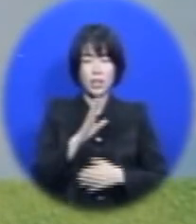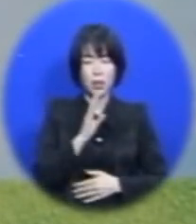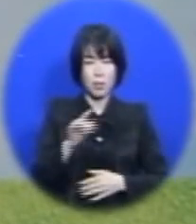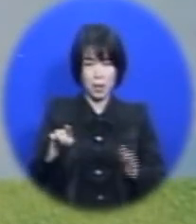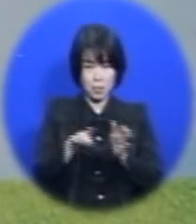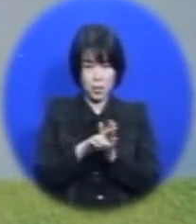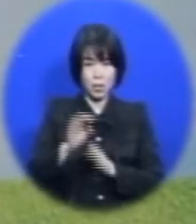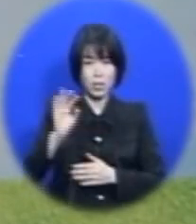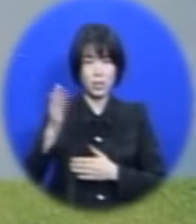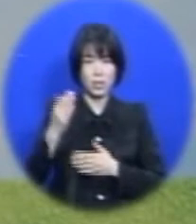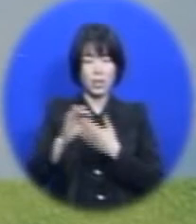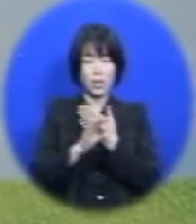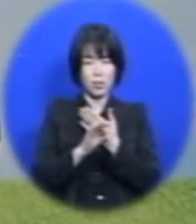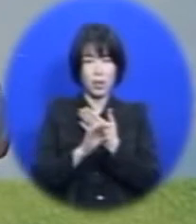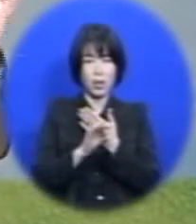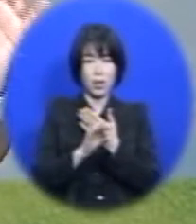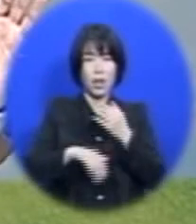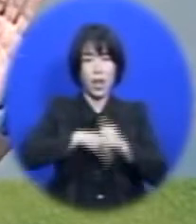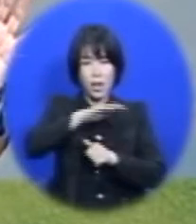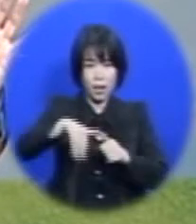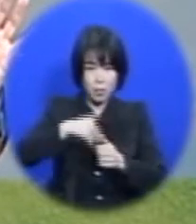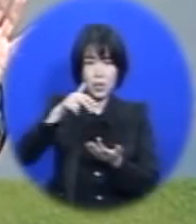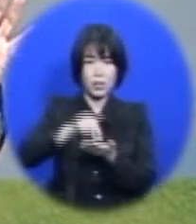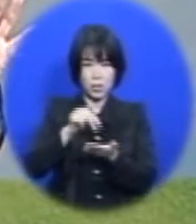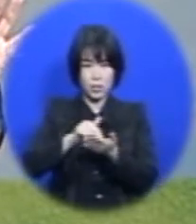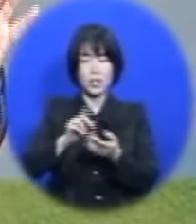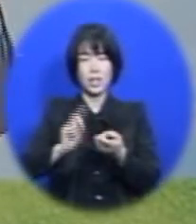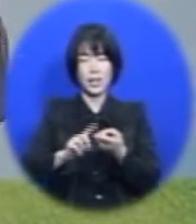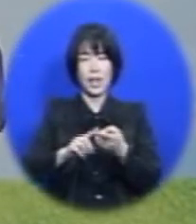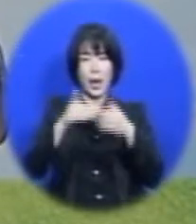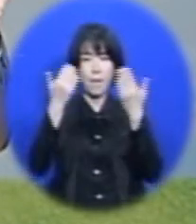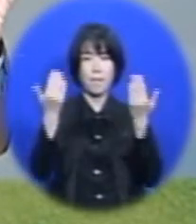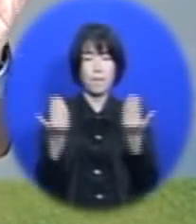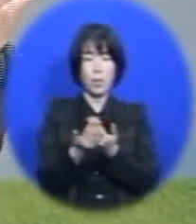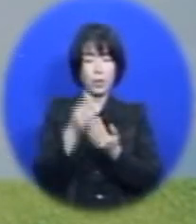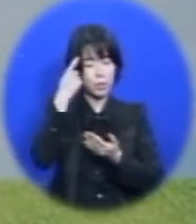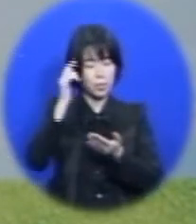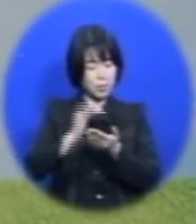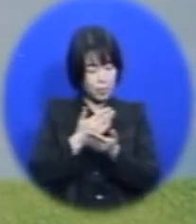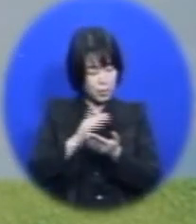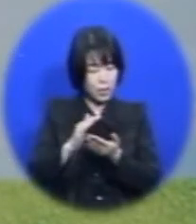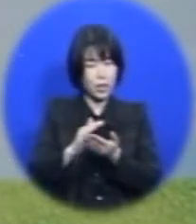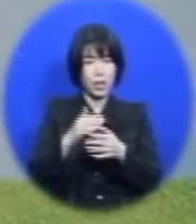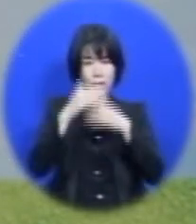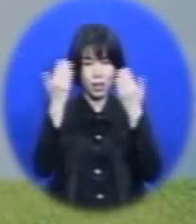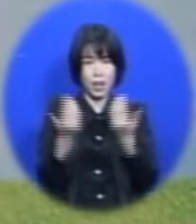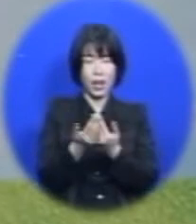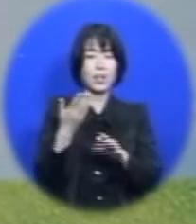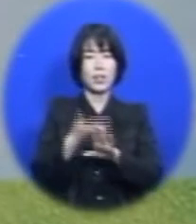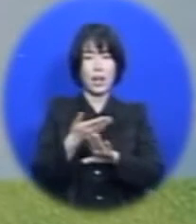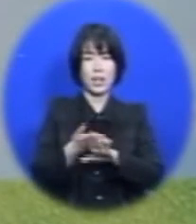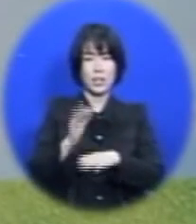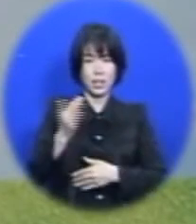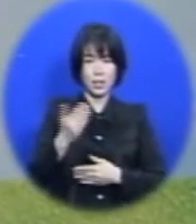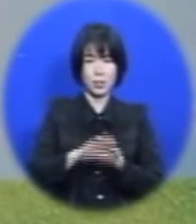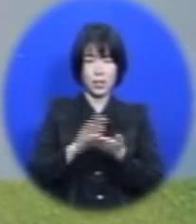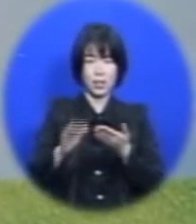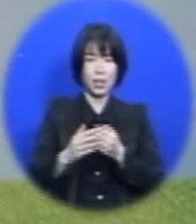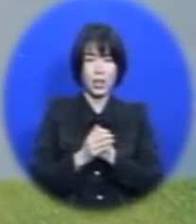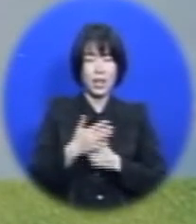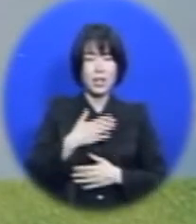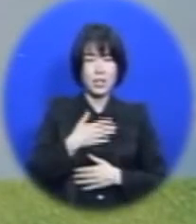믿어지면, 그러면 형편, 처지에 대한 모든 판단과 생각은 다 달라집니다.